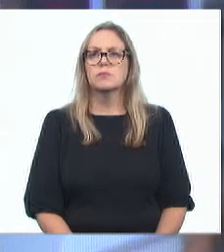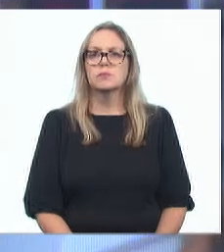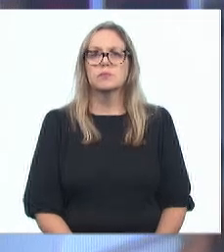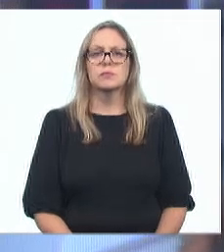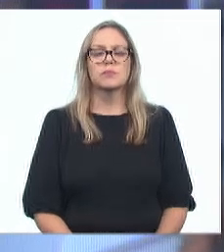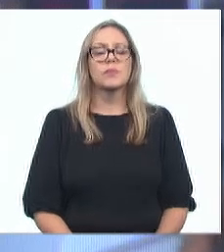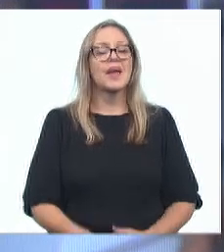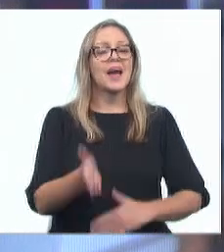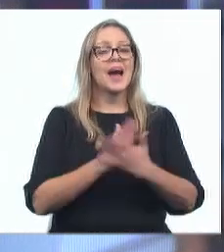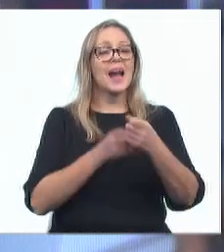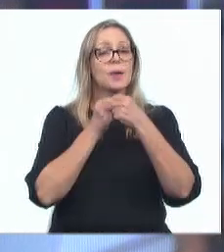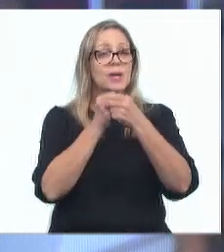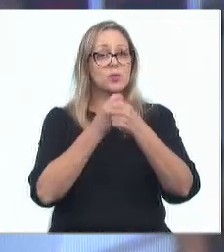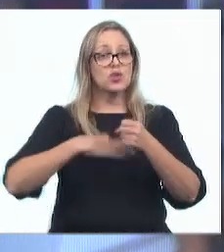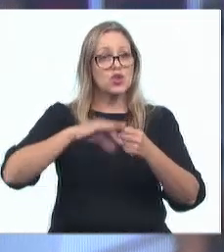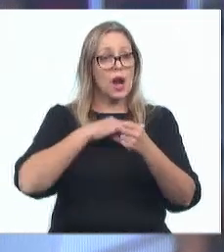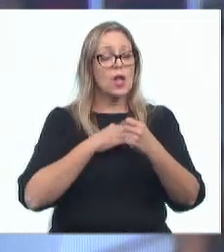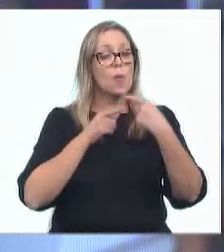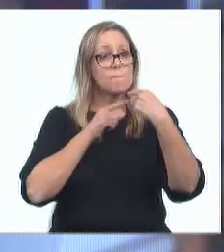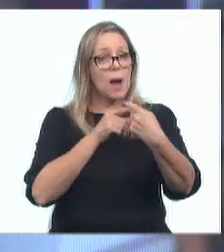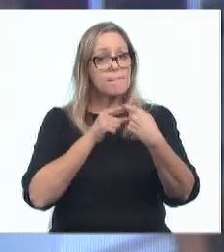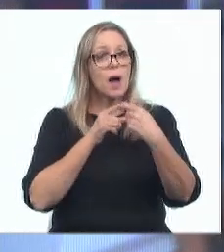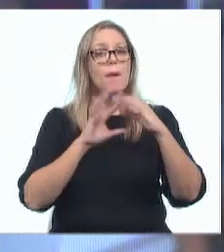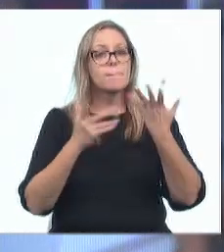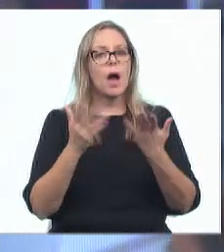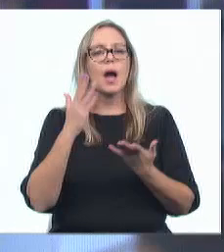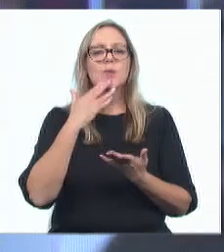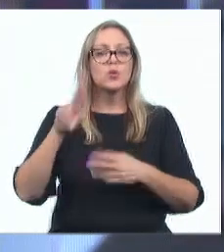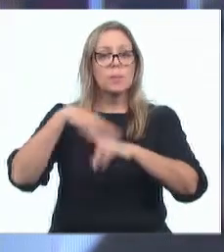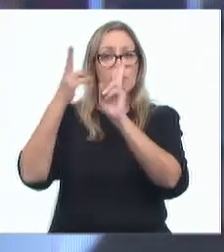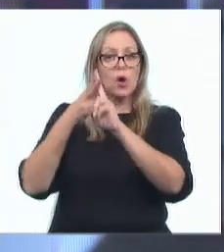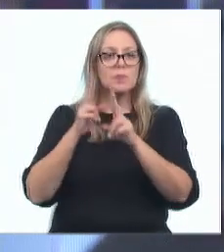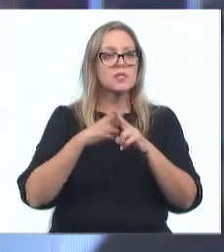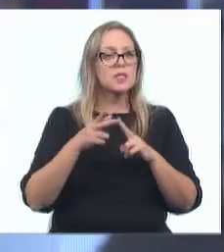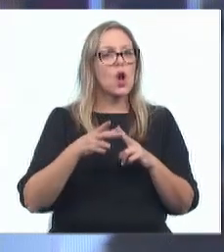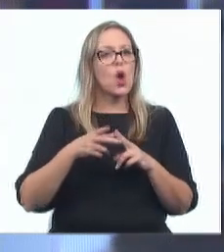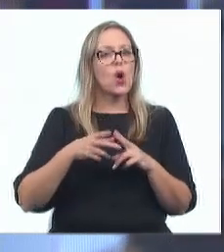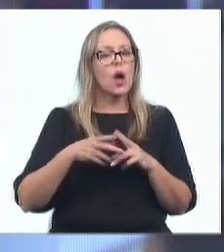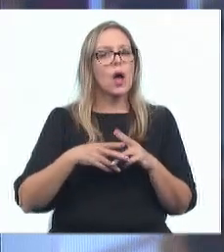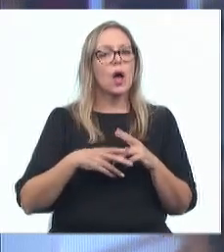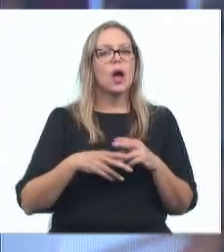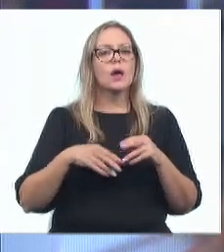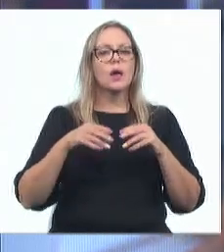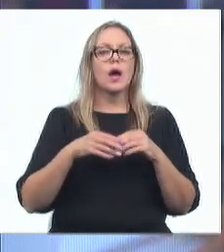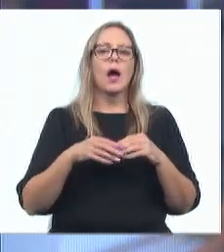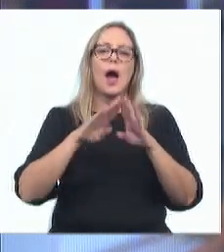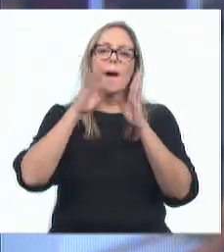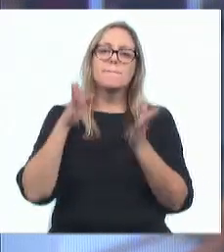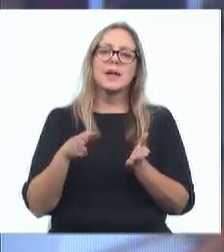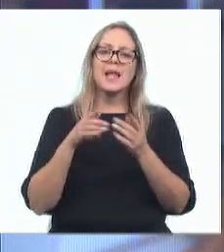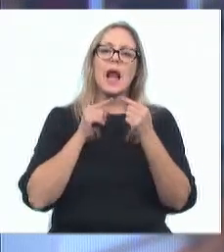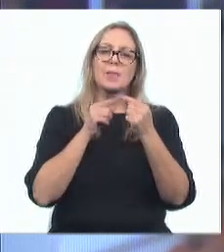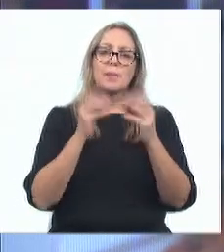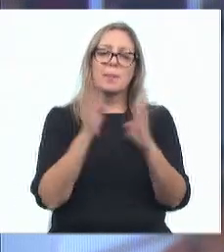חלק מההתמודדות שלנו במערכה הוא גם של יהודים ברחבי העולם. זה לא רק ההתראות של המטה למלחמה בטרור והחשש שהיה,